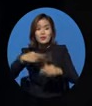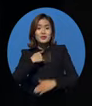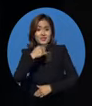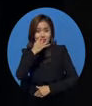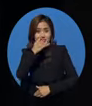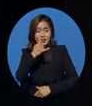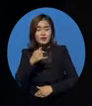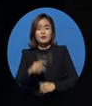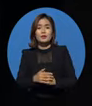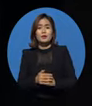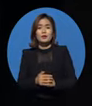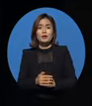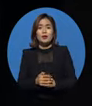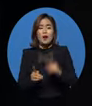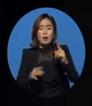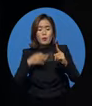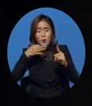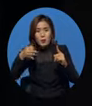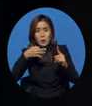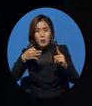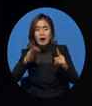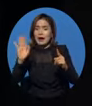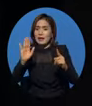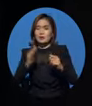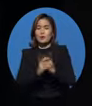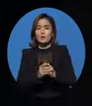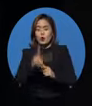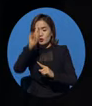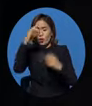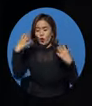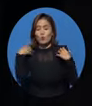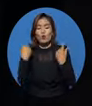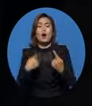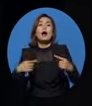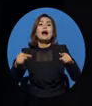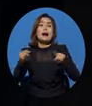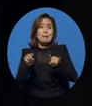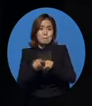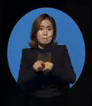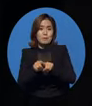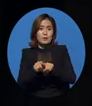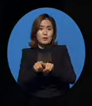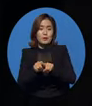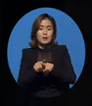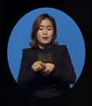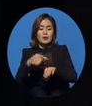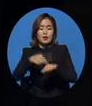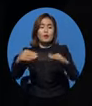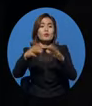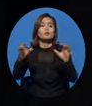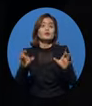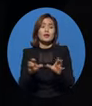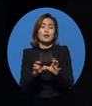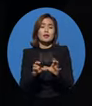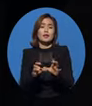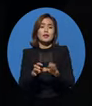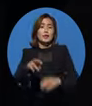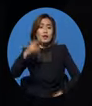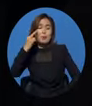만 그렇게 한 번에 노력이 아니라 어 정부와 함께 우리 집 번연 하긴 더불어 민주당이